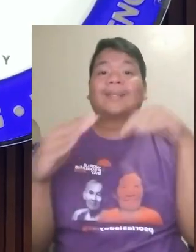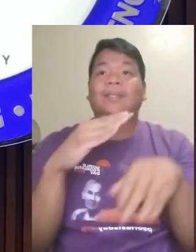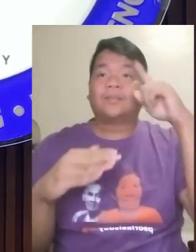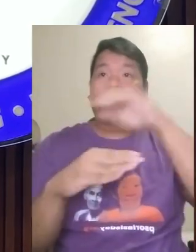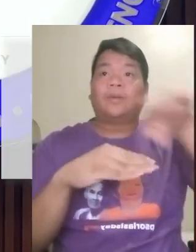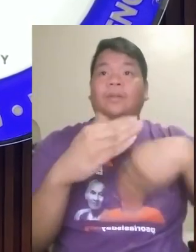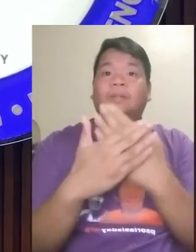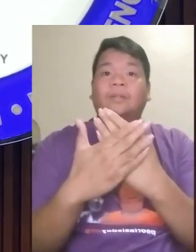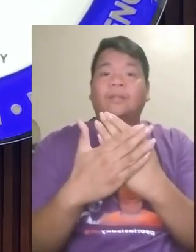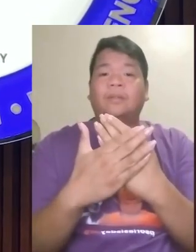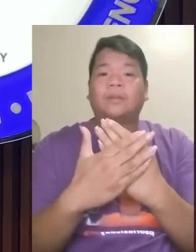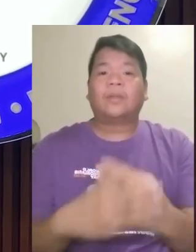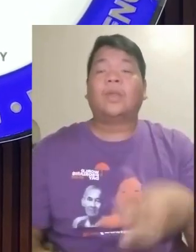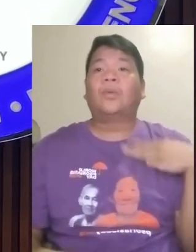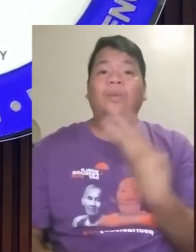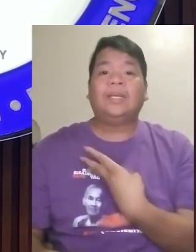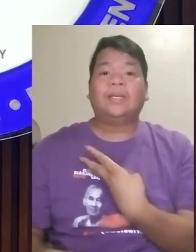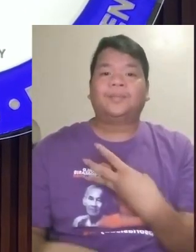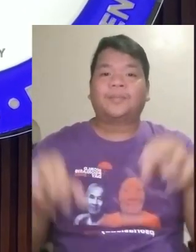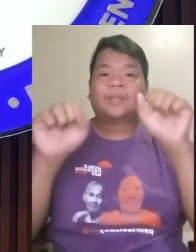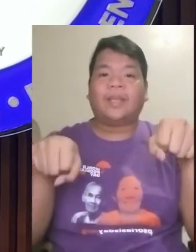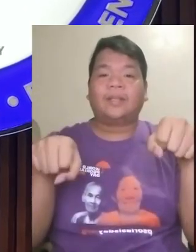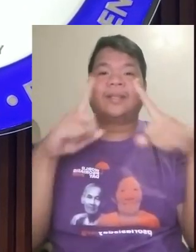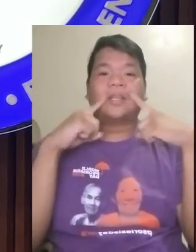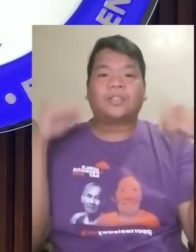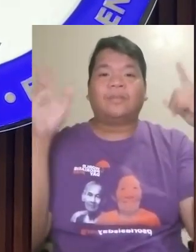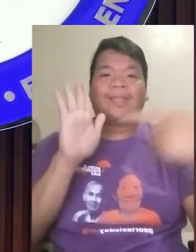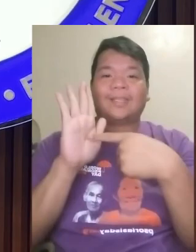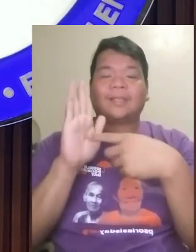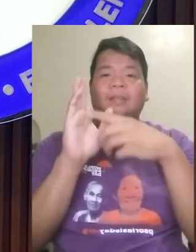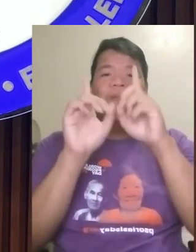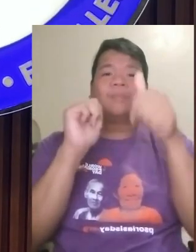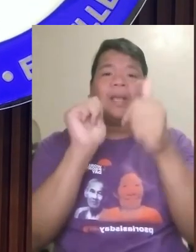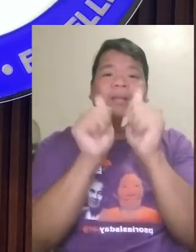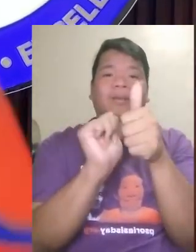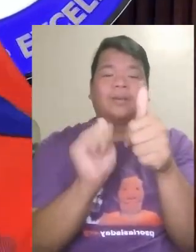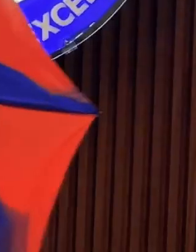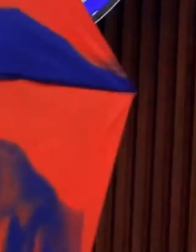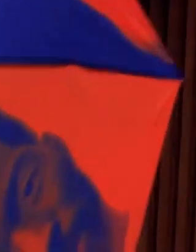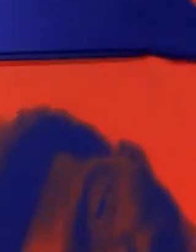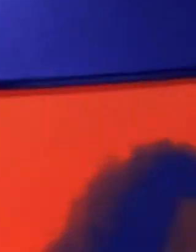Access for all? Makakamit natin ito. Paano?